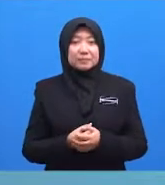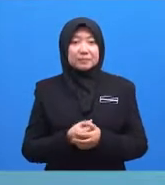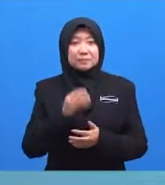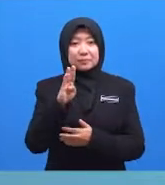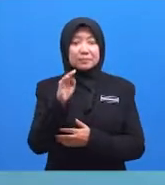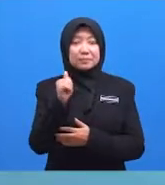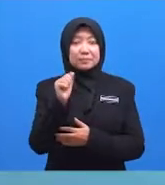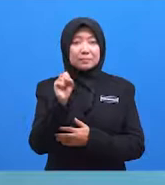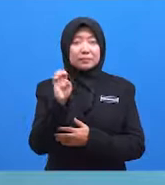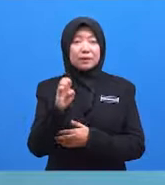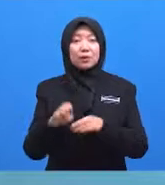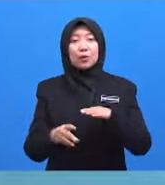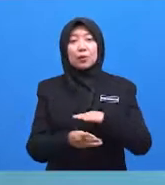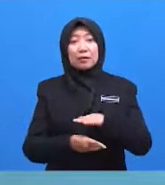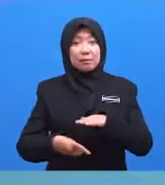atau underline.